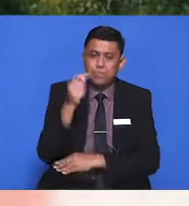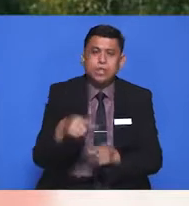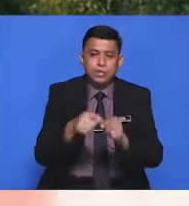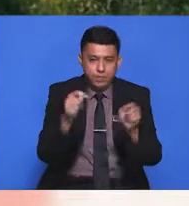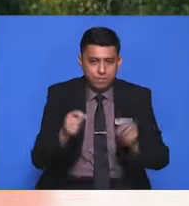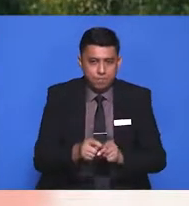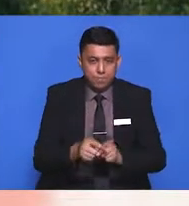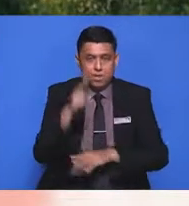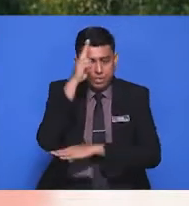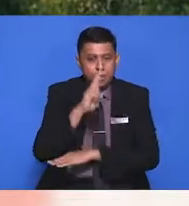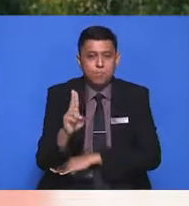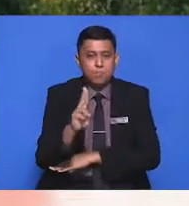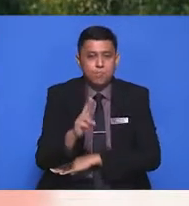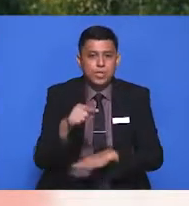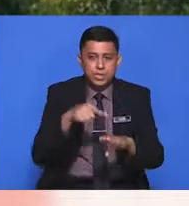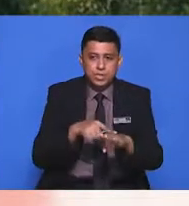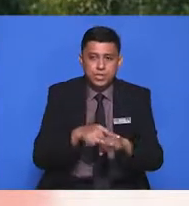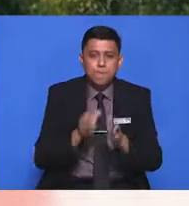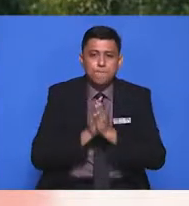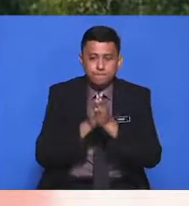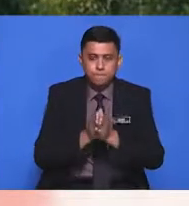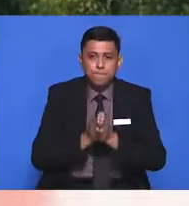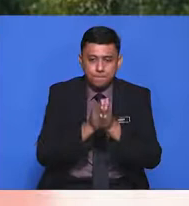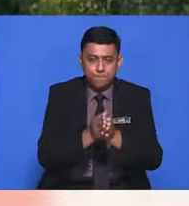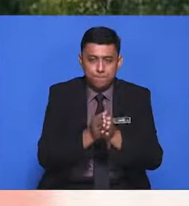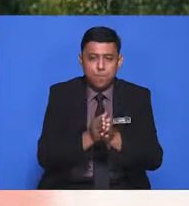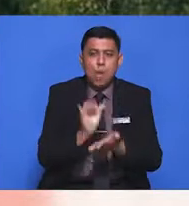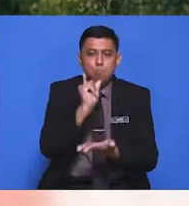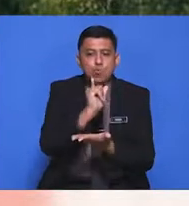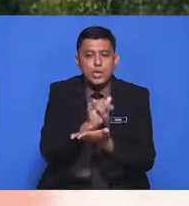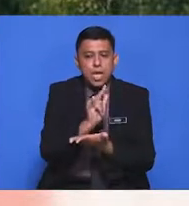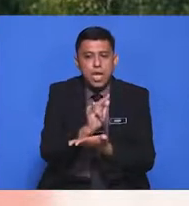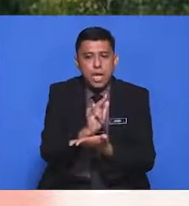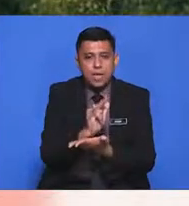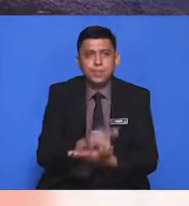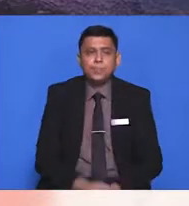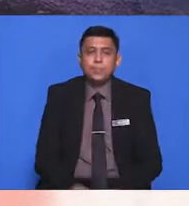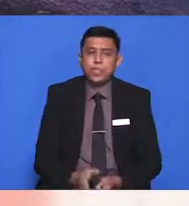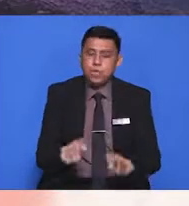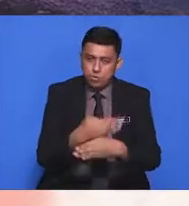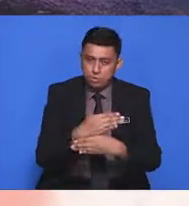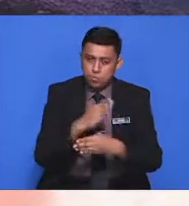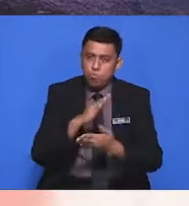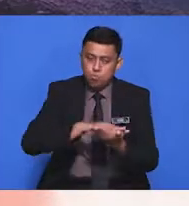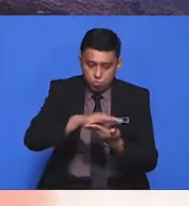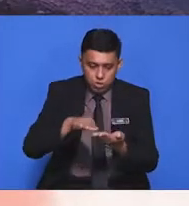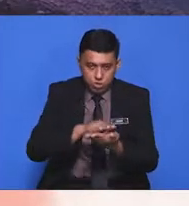tempat keagamaan, contohnya di Myanmar, bagi penganut Buddha. Bentuk muka bumi yang keempat di Asia Tenggara